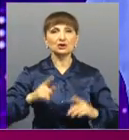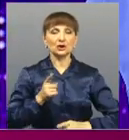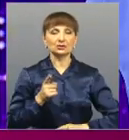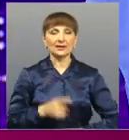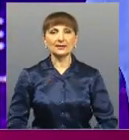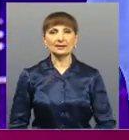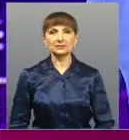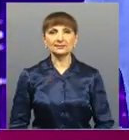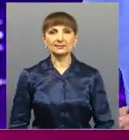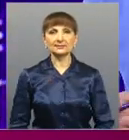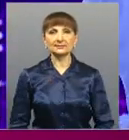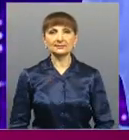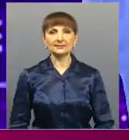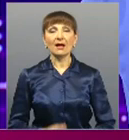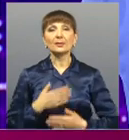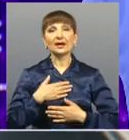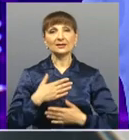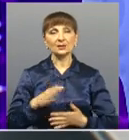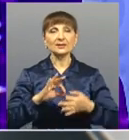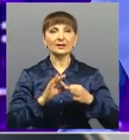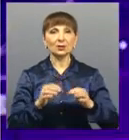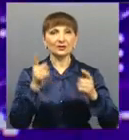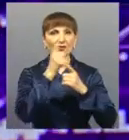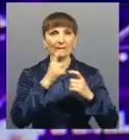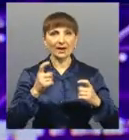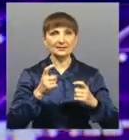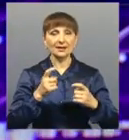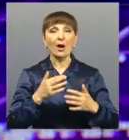ожиданиях. Благодарю вас за подробную информацию. О